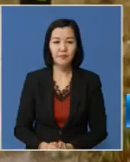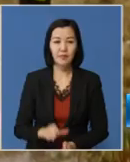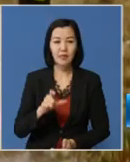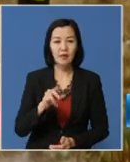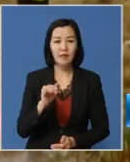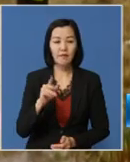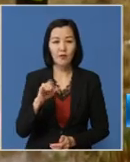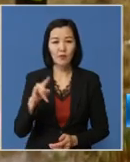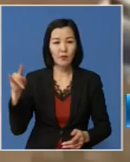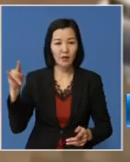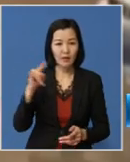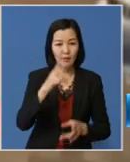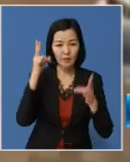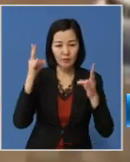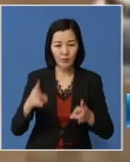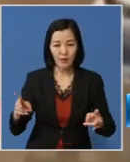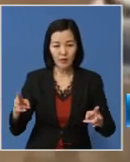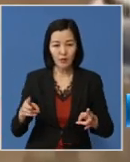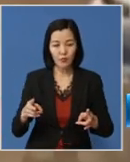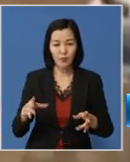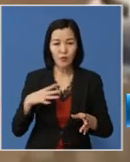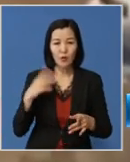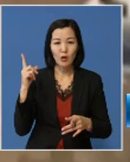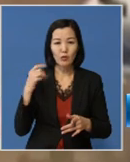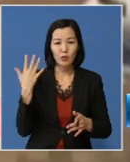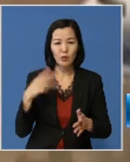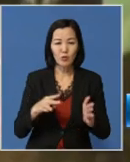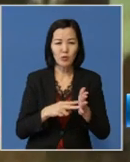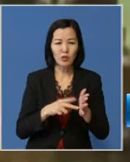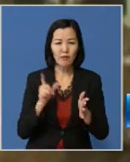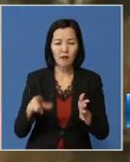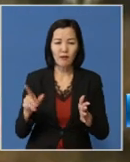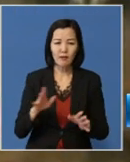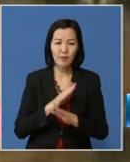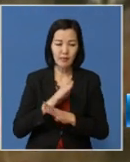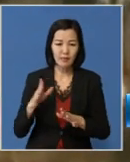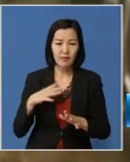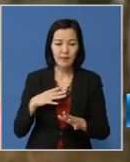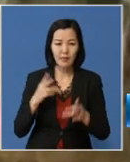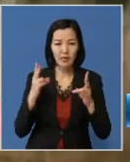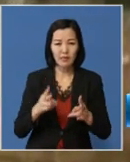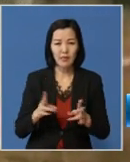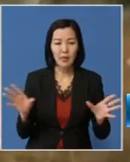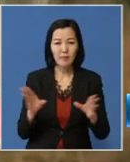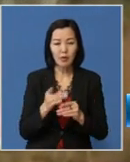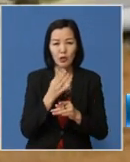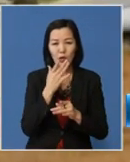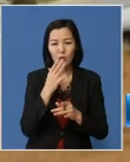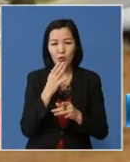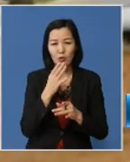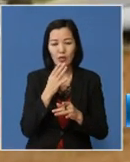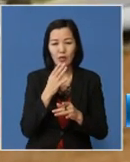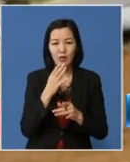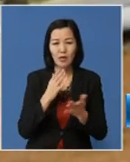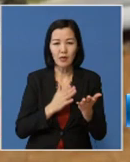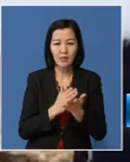Эфиопияда ұшақ апатқа ұшырап, ішінде отырған 157 адам мерт болды. Қаза тапқандардың арасында Біріккен ұлттар ұйымының